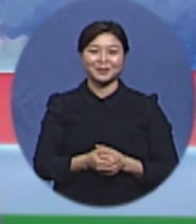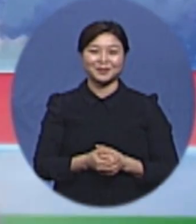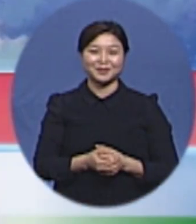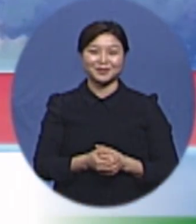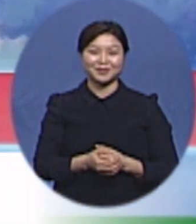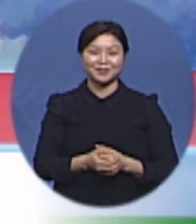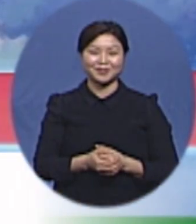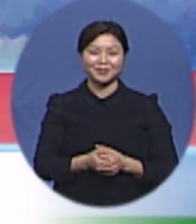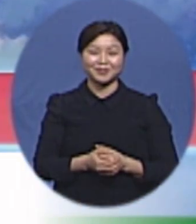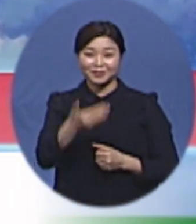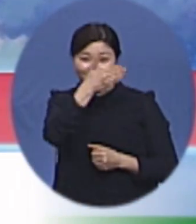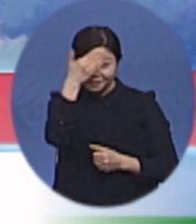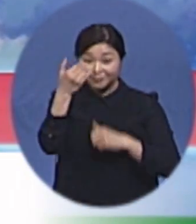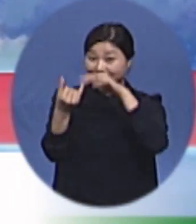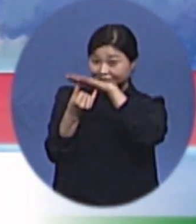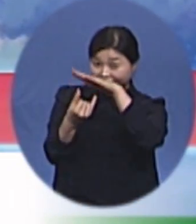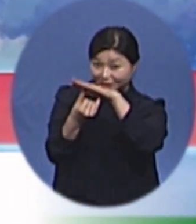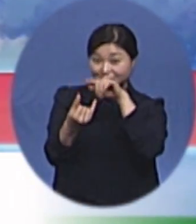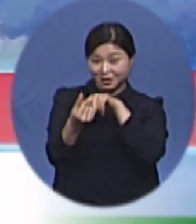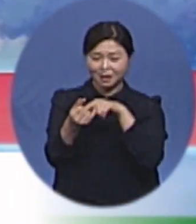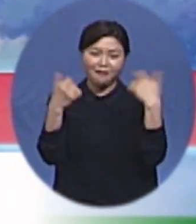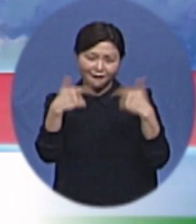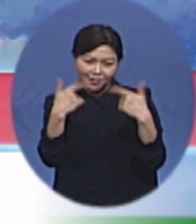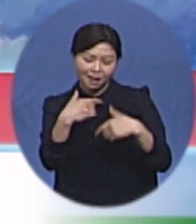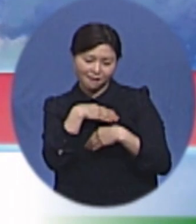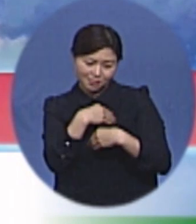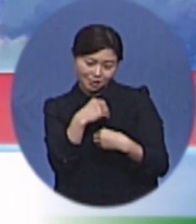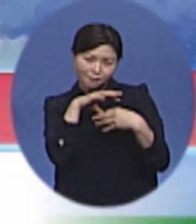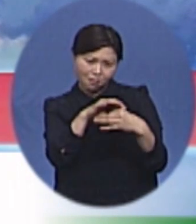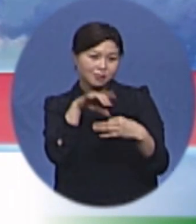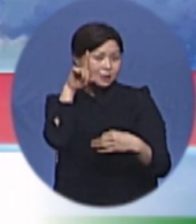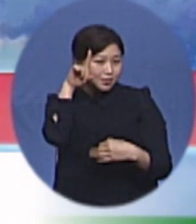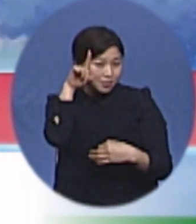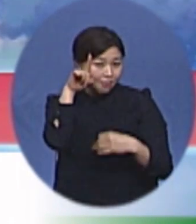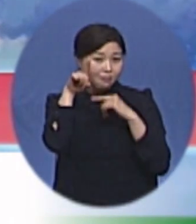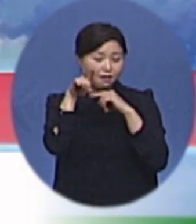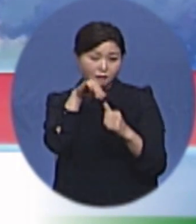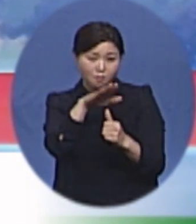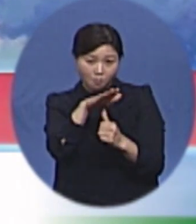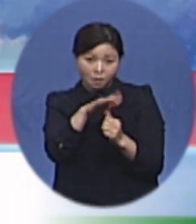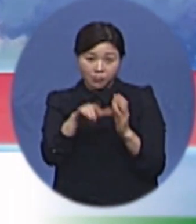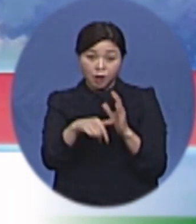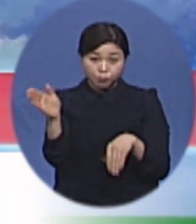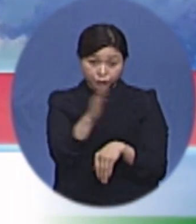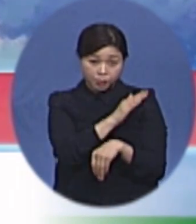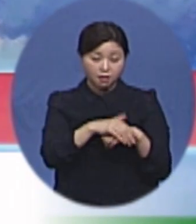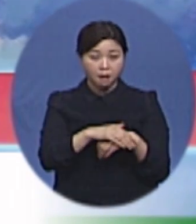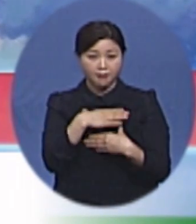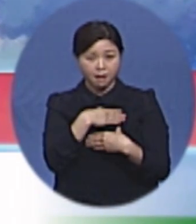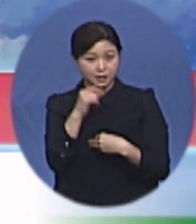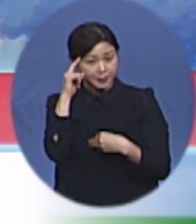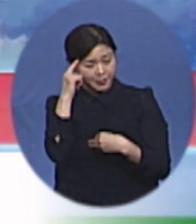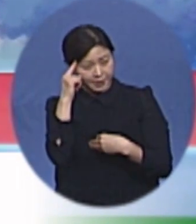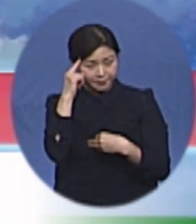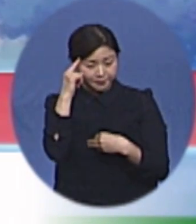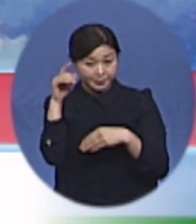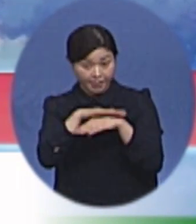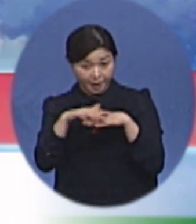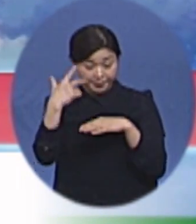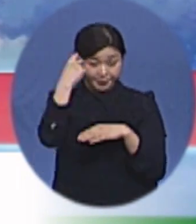우리 그 청소년들이 항상 안전에 신경을 쓰면서 어릴 때부터 안전의식을